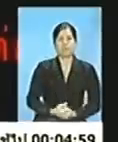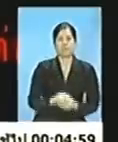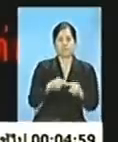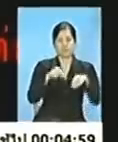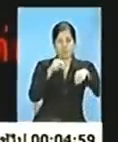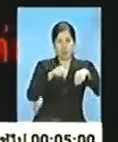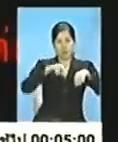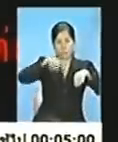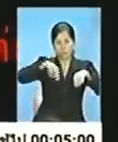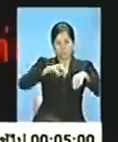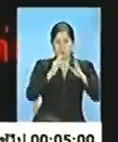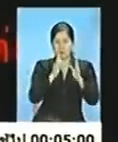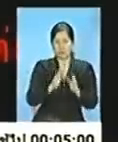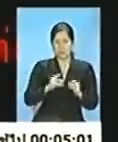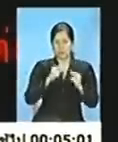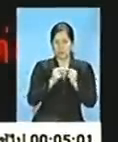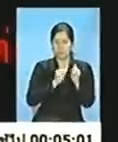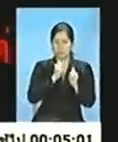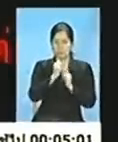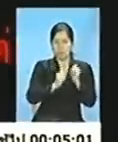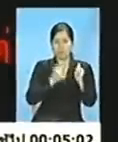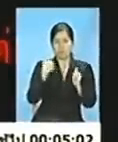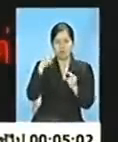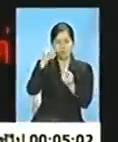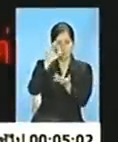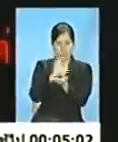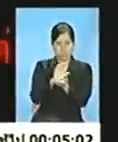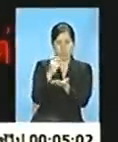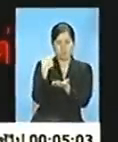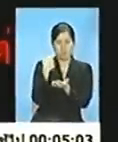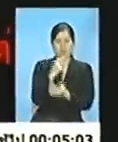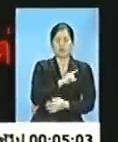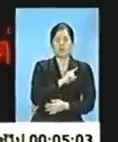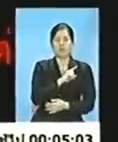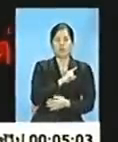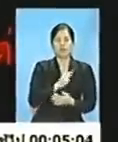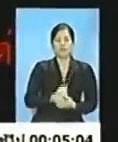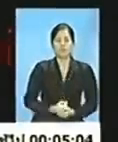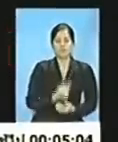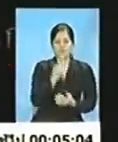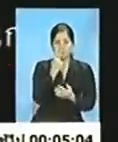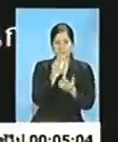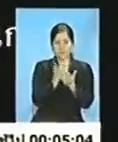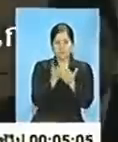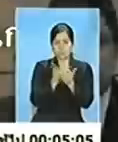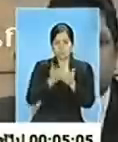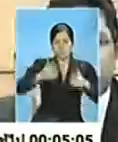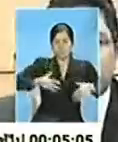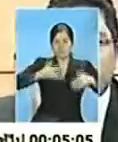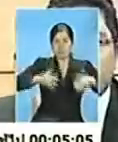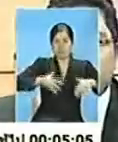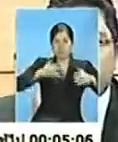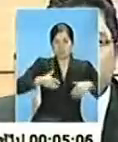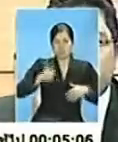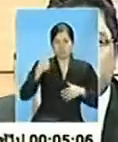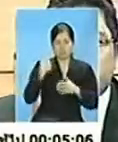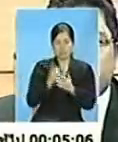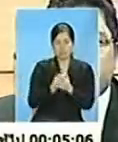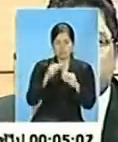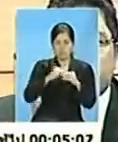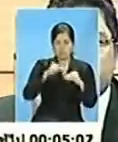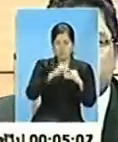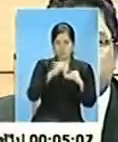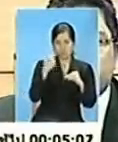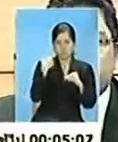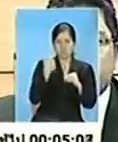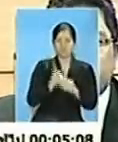เข้าเมืองซึ่งร้อยตำรวจเฉลิมอยู่ลงดูคลิปนี้แล้วจะเห็นได้ว่ารายได้เนี่ยชัดเจนว่าต้องไปที่ไหนที่หนึ่งเพราะมันเข้า